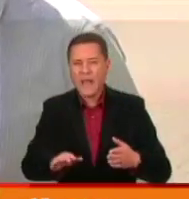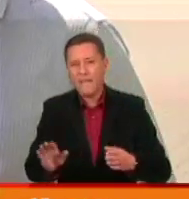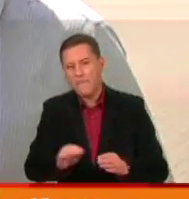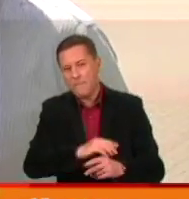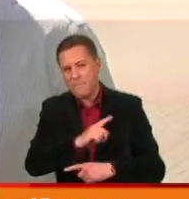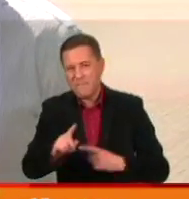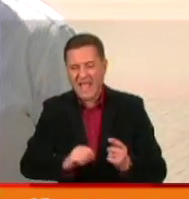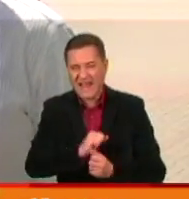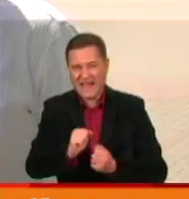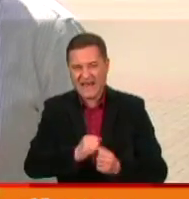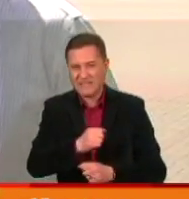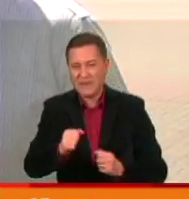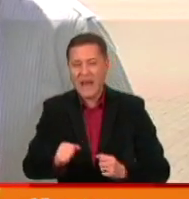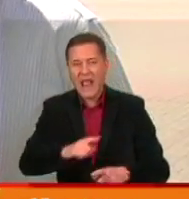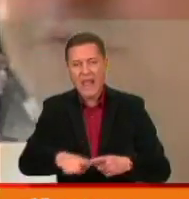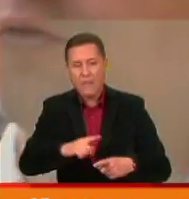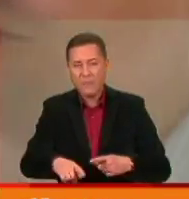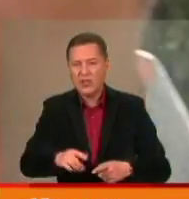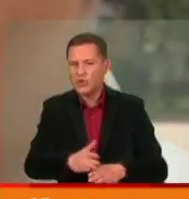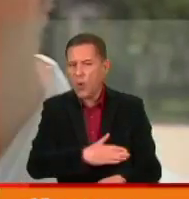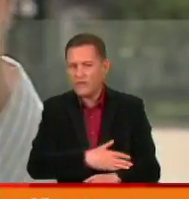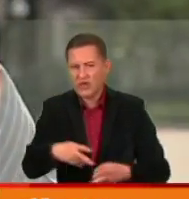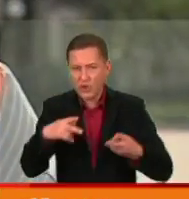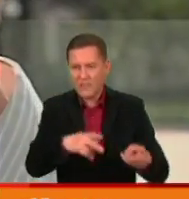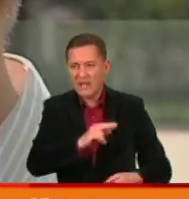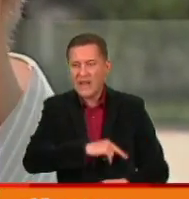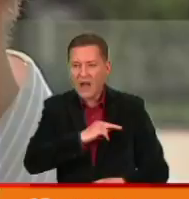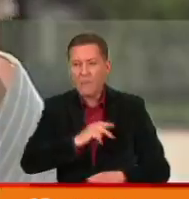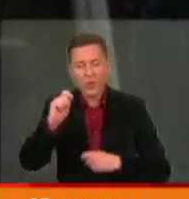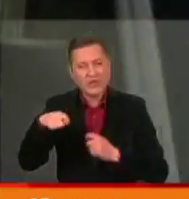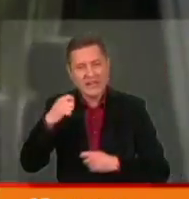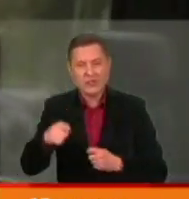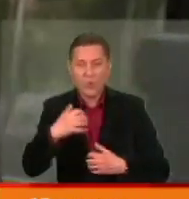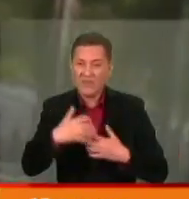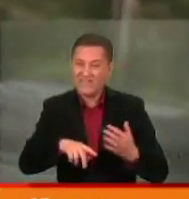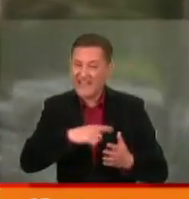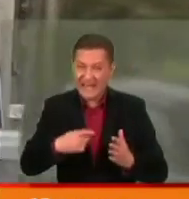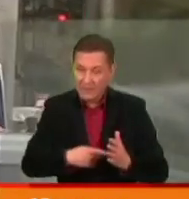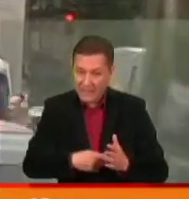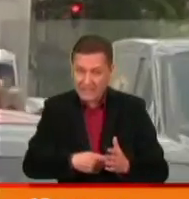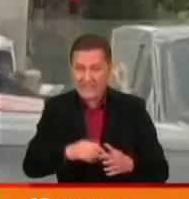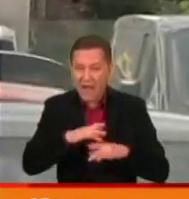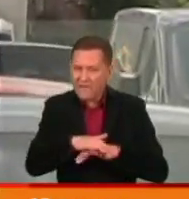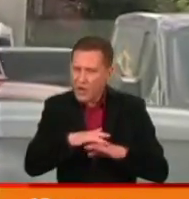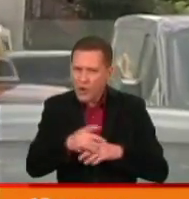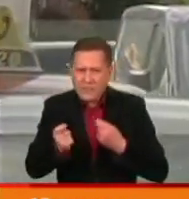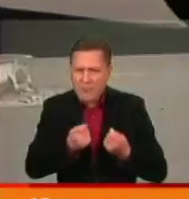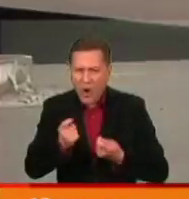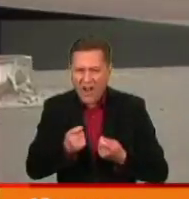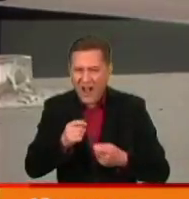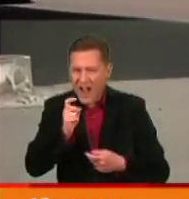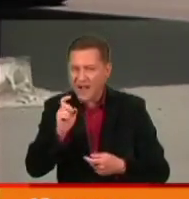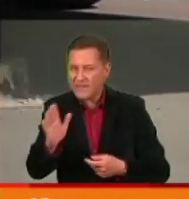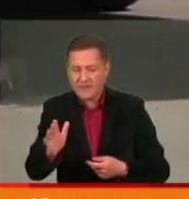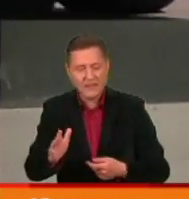мобільності. Питаю, наскільки довше тепер добиратимуся до роботи і на зйомки, якщо вони в середмістях. Каже, вирахувати це похвилинно нереально. У Києві не